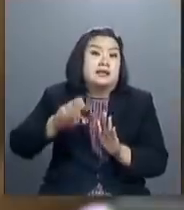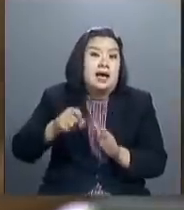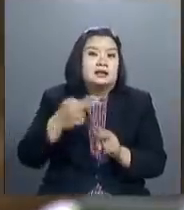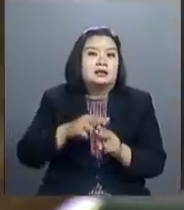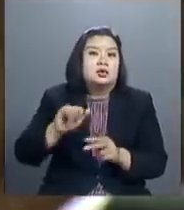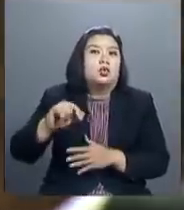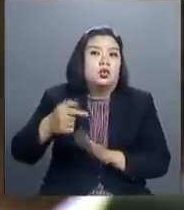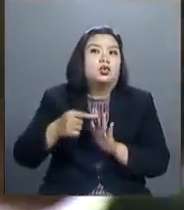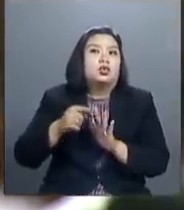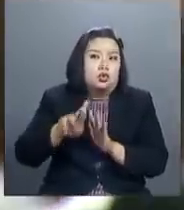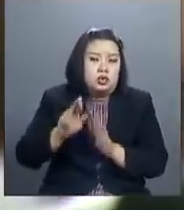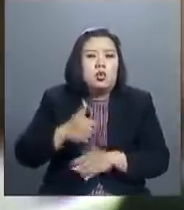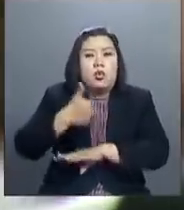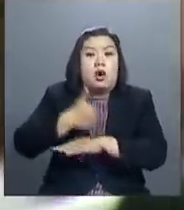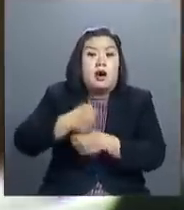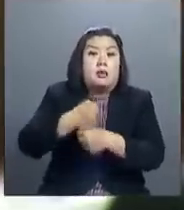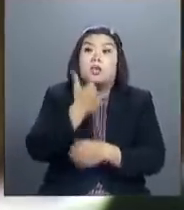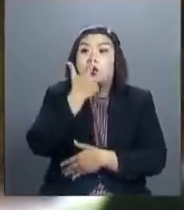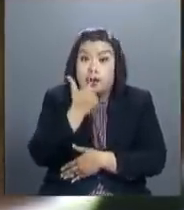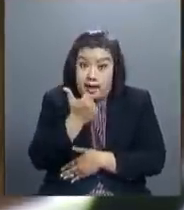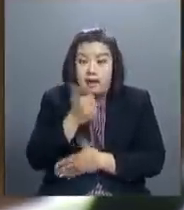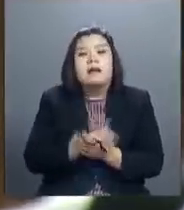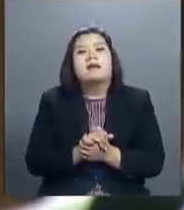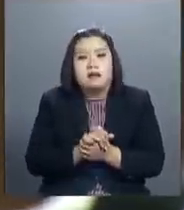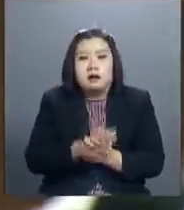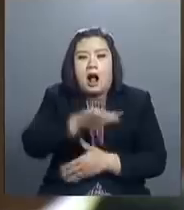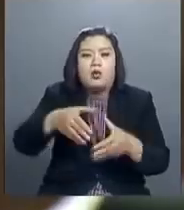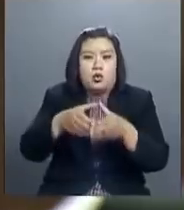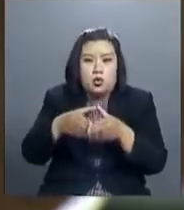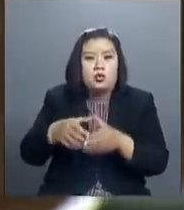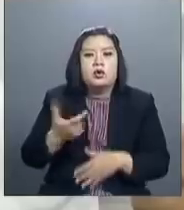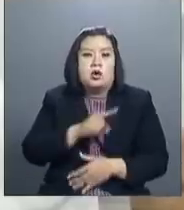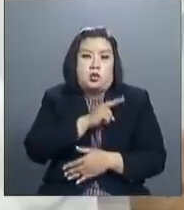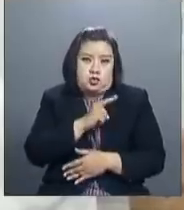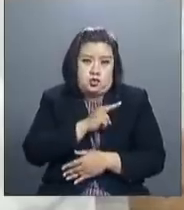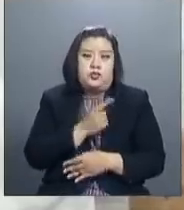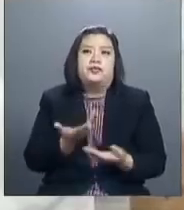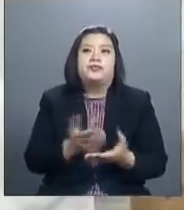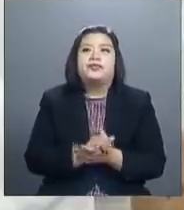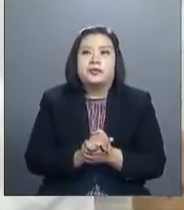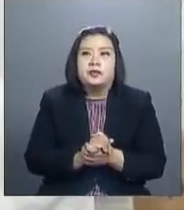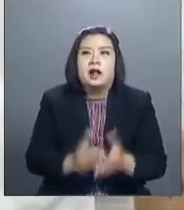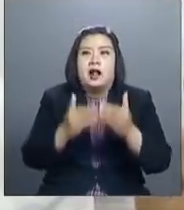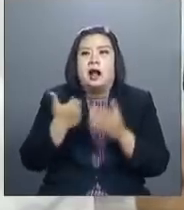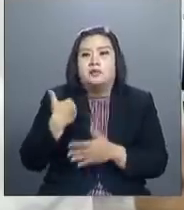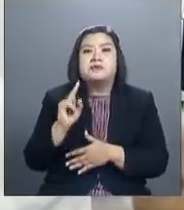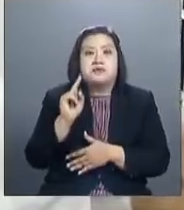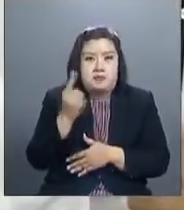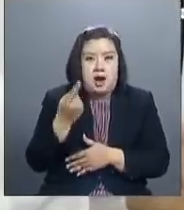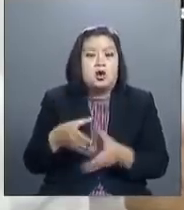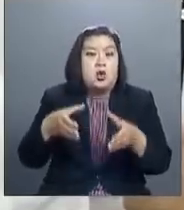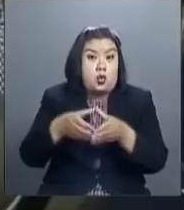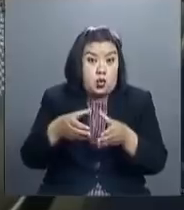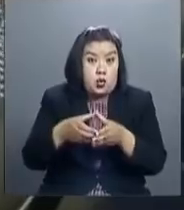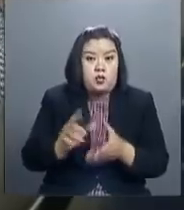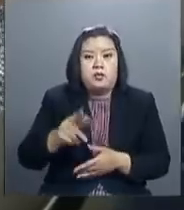ายจตุพรพรหมพันธ์และนายสงครามเลิศกิจไพโรจน์เป็นกองเชียร์หลักค่ะและอาจจะตามมาด้วยประชาชาติที่